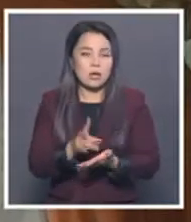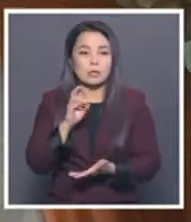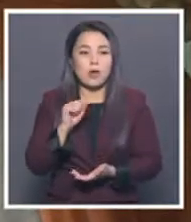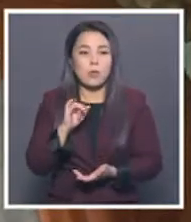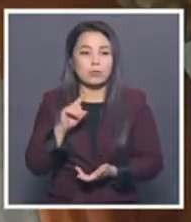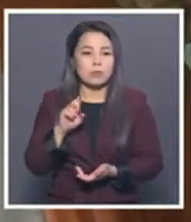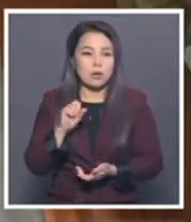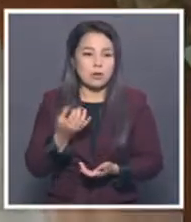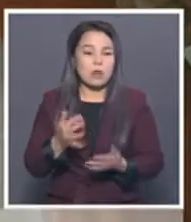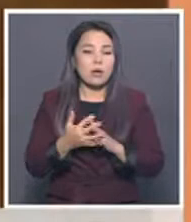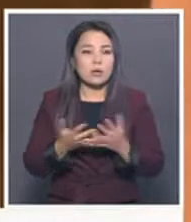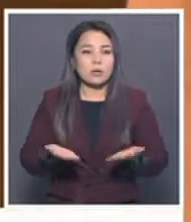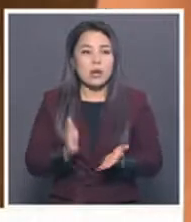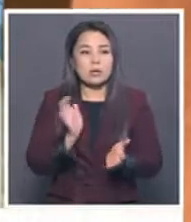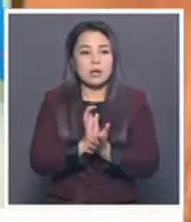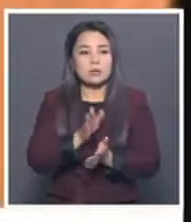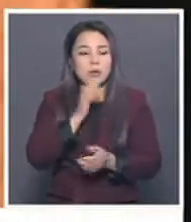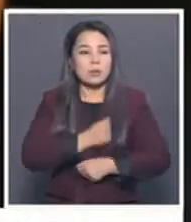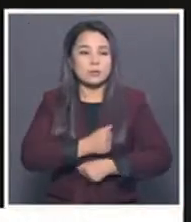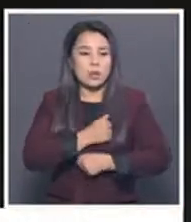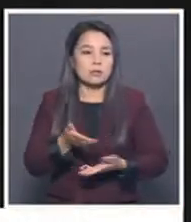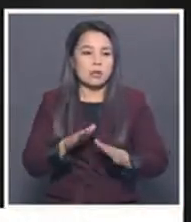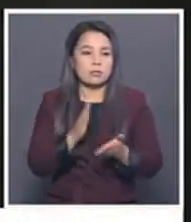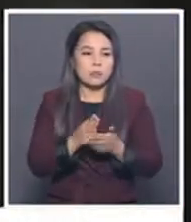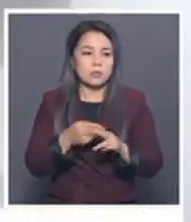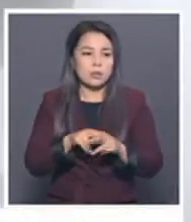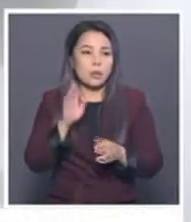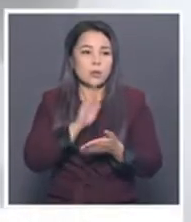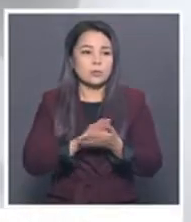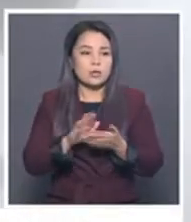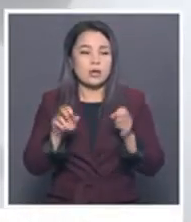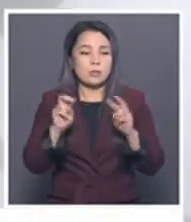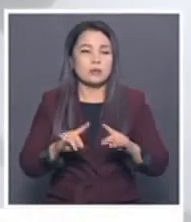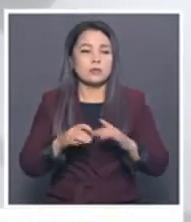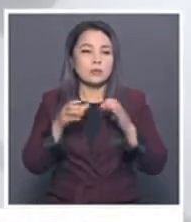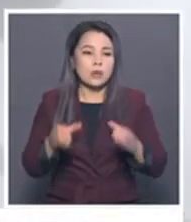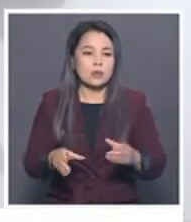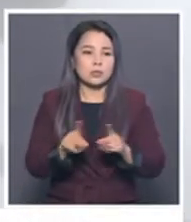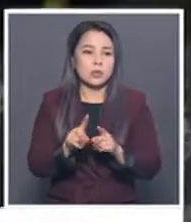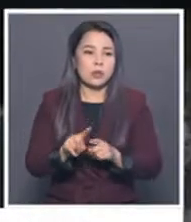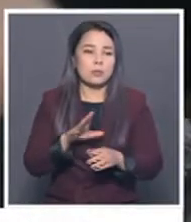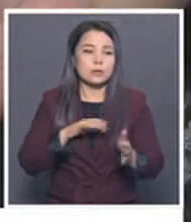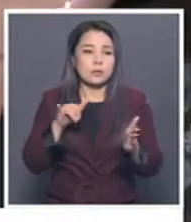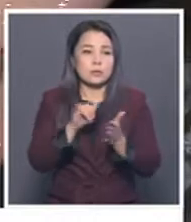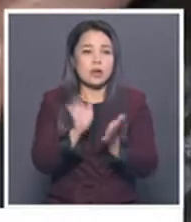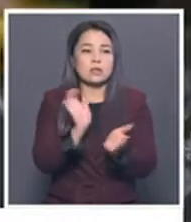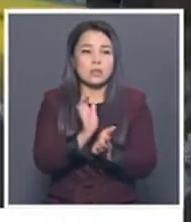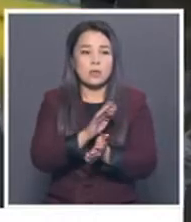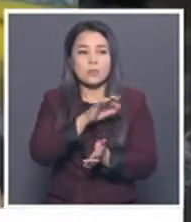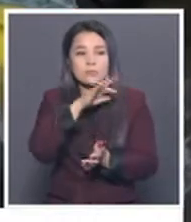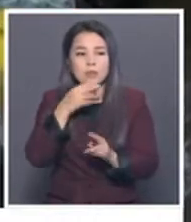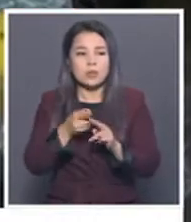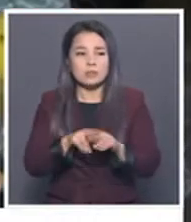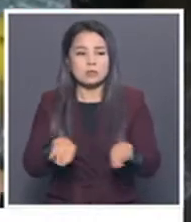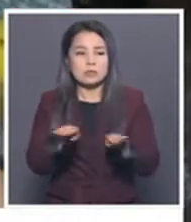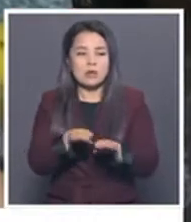Наурызбай ауданының тұрғындары лас суды ішпек түгілі жуынудан қалған. Тіпті суды тазалайтын арнайы сүзгілер орнатқан. Алайда қоқыстың көптігінен жиі